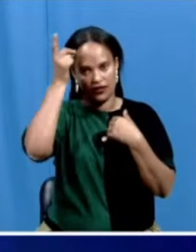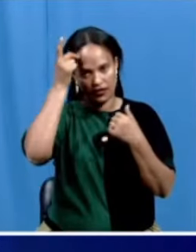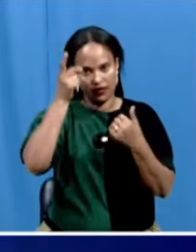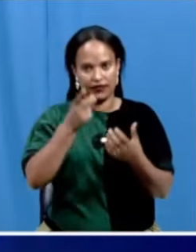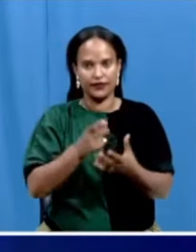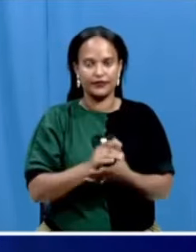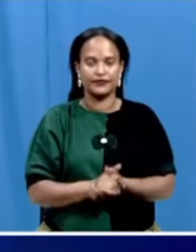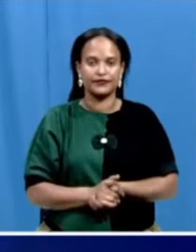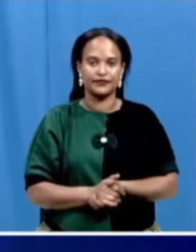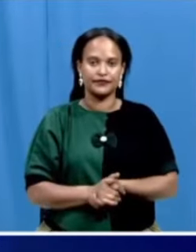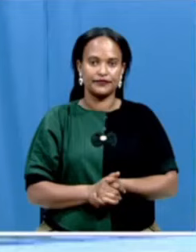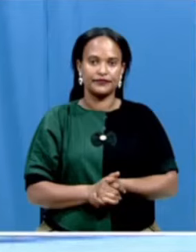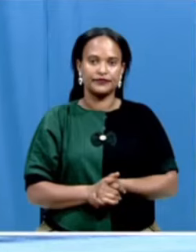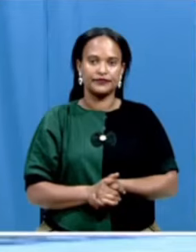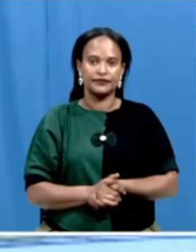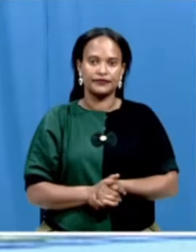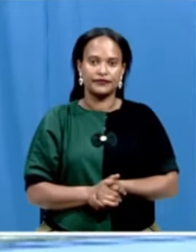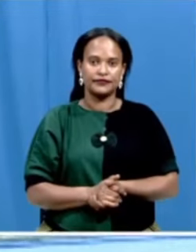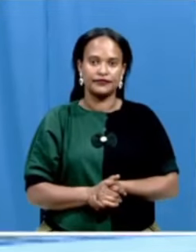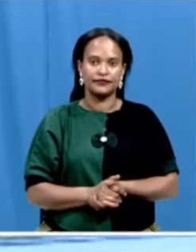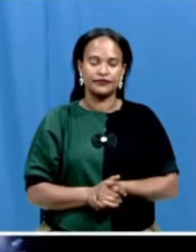እግዚአብሔር